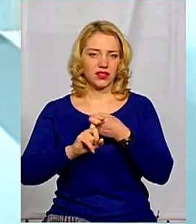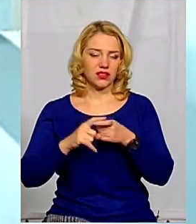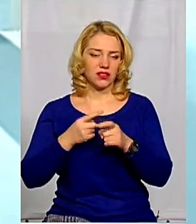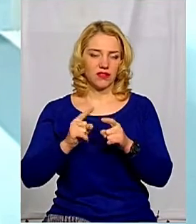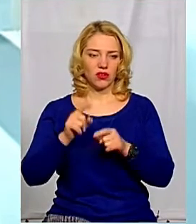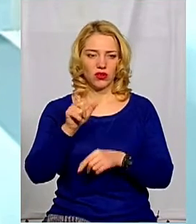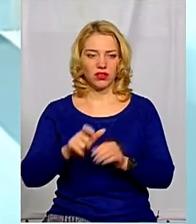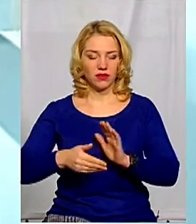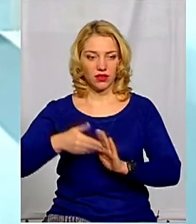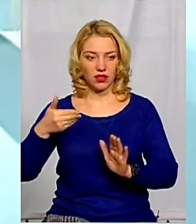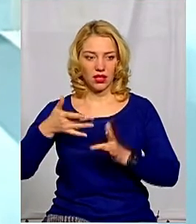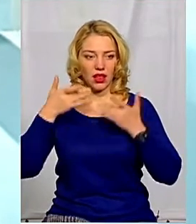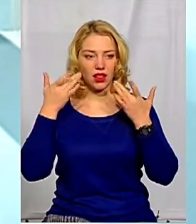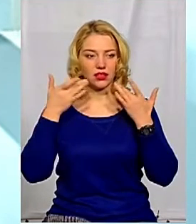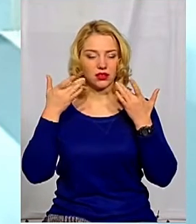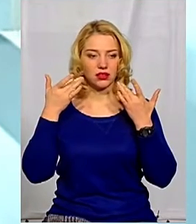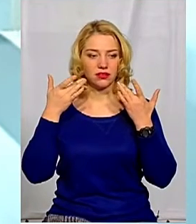людини викликає